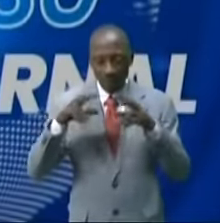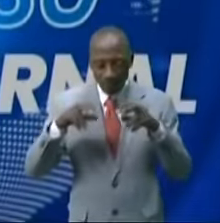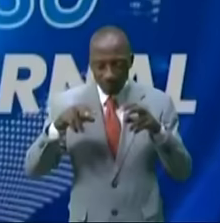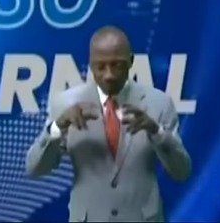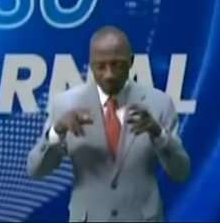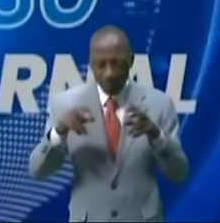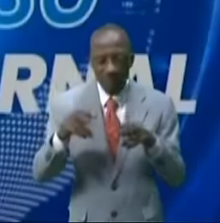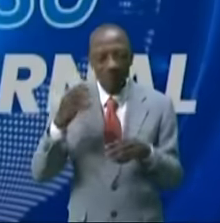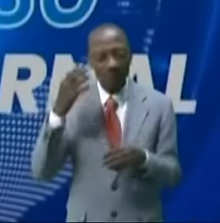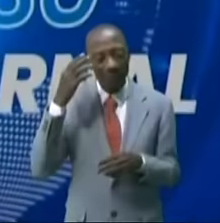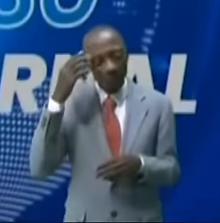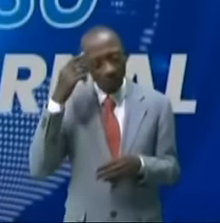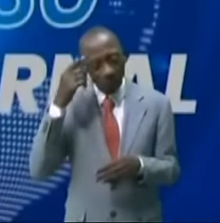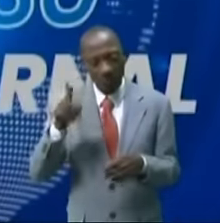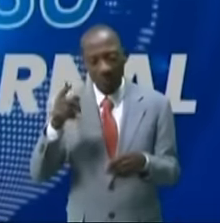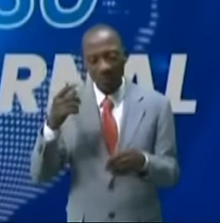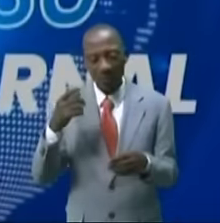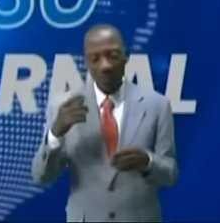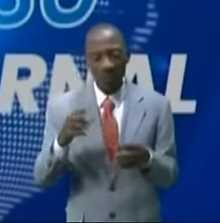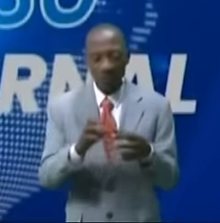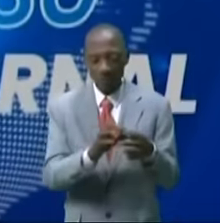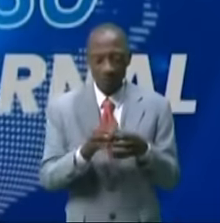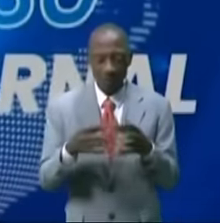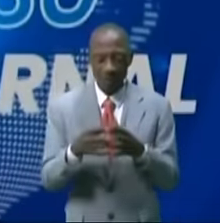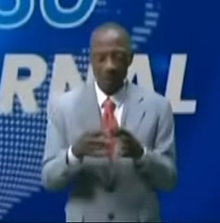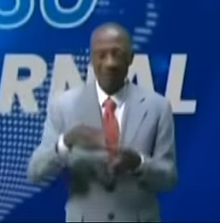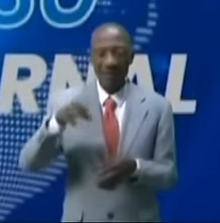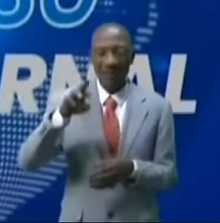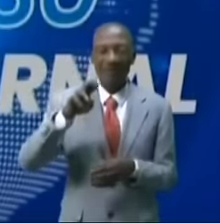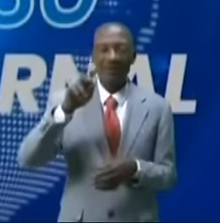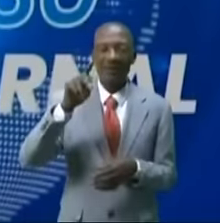de la radio-télévision nationale congolaise. Bobete